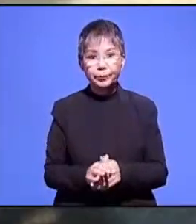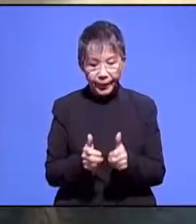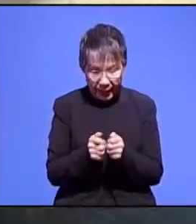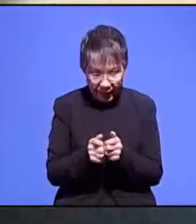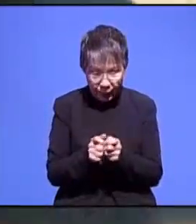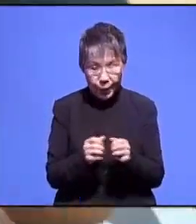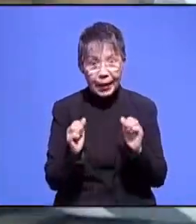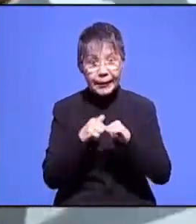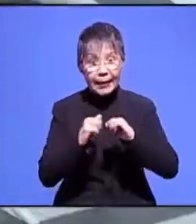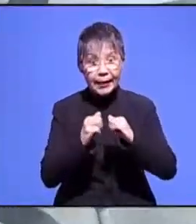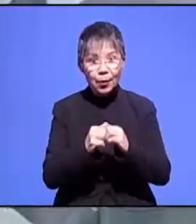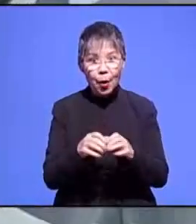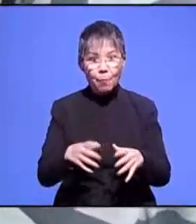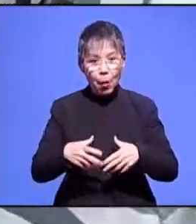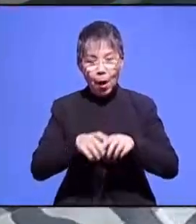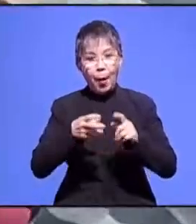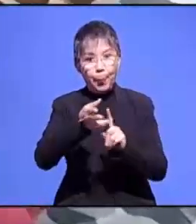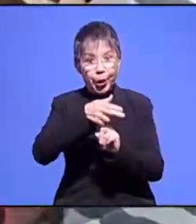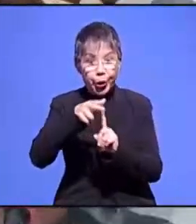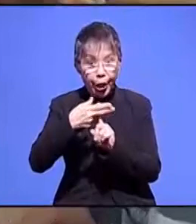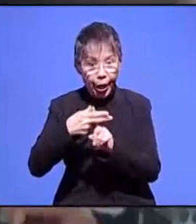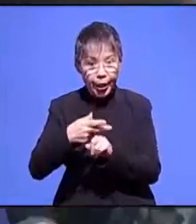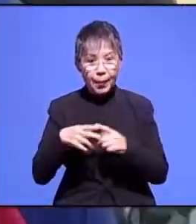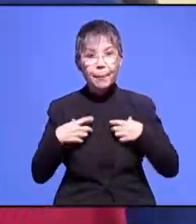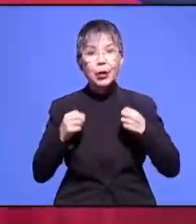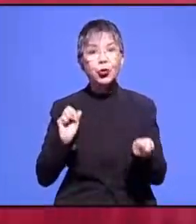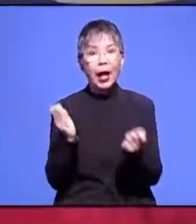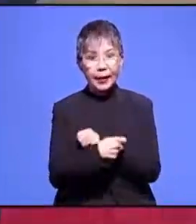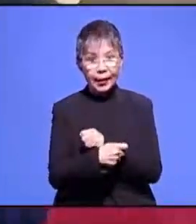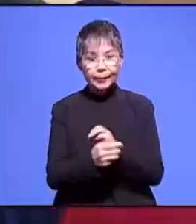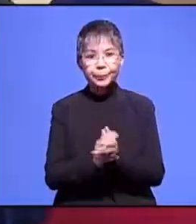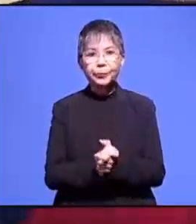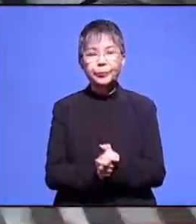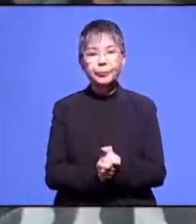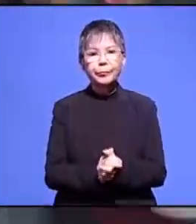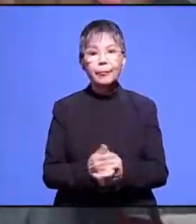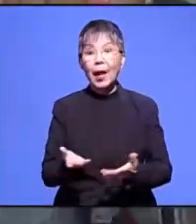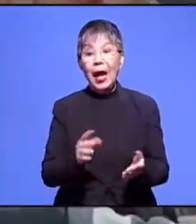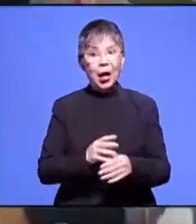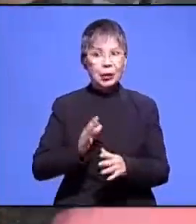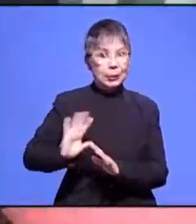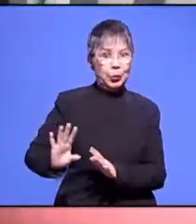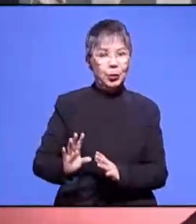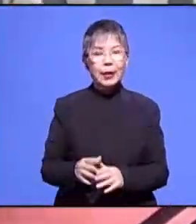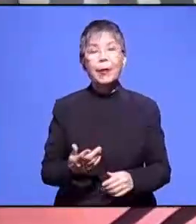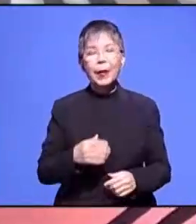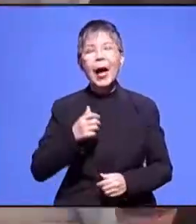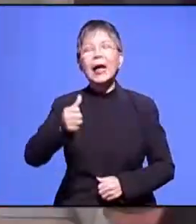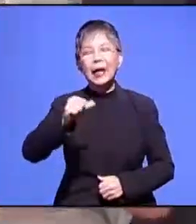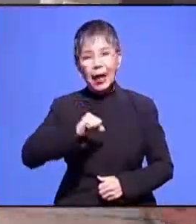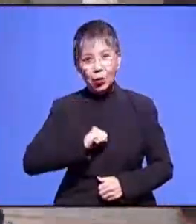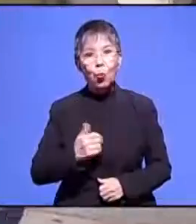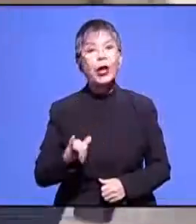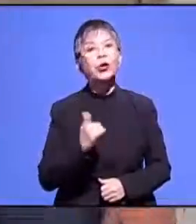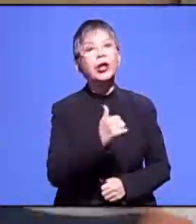dengan kelompoknya mereka juga membawa atribut bendera serta pakaian ganti meski sempat mengelak mereka mengaku hendak ikut berunjuk rasa untuk